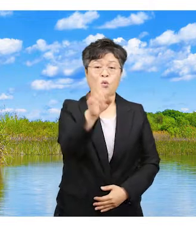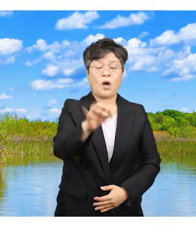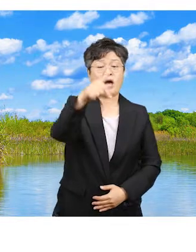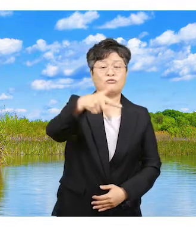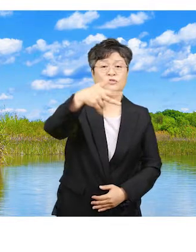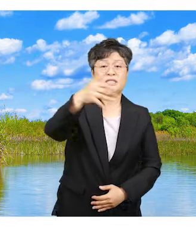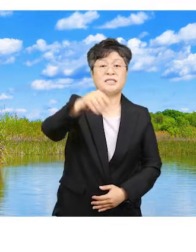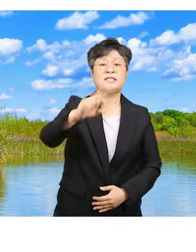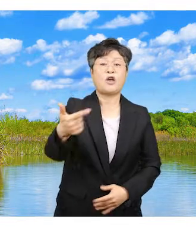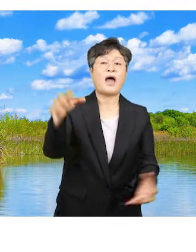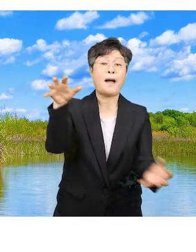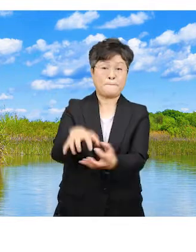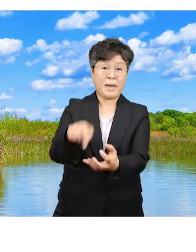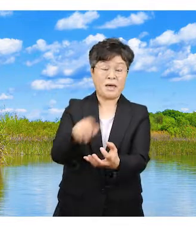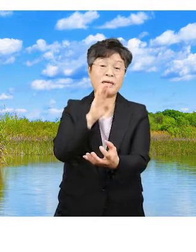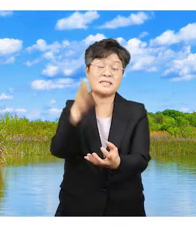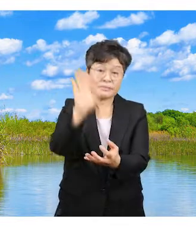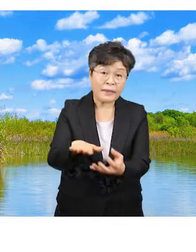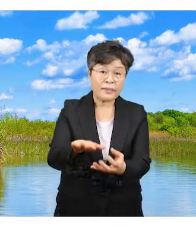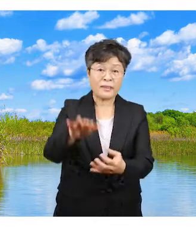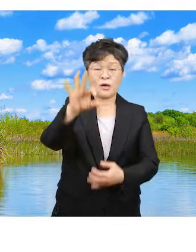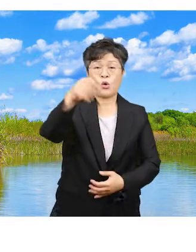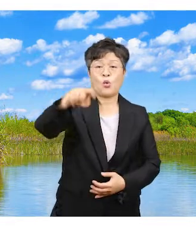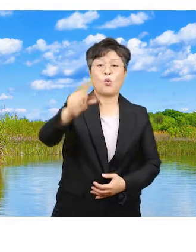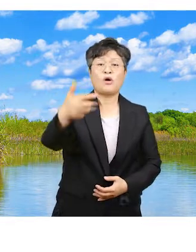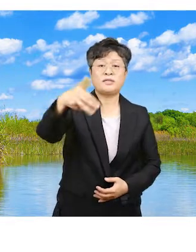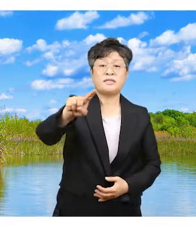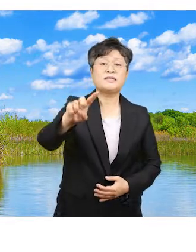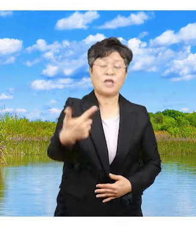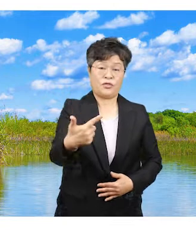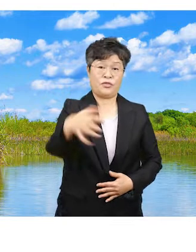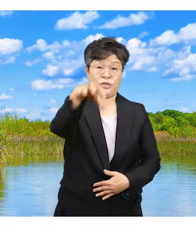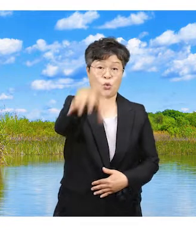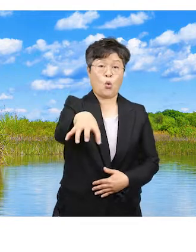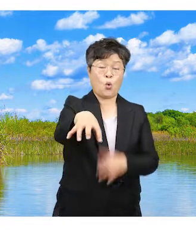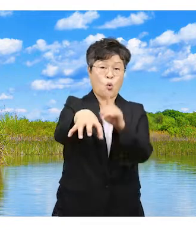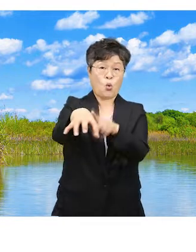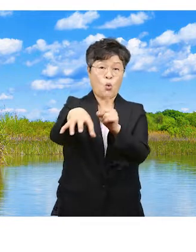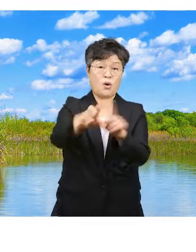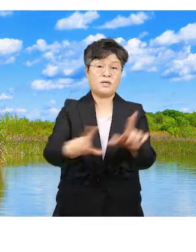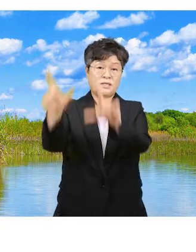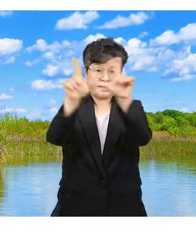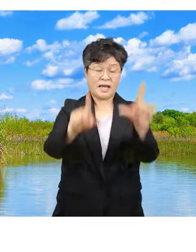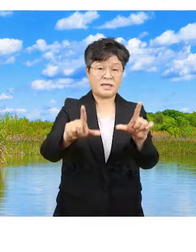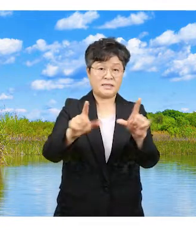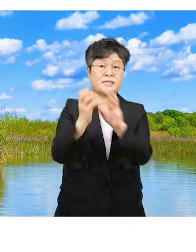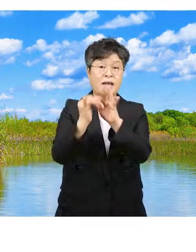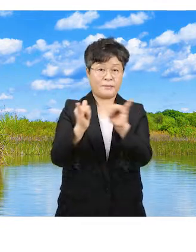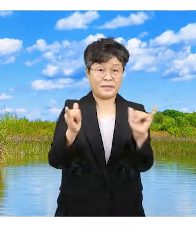황구지천으로 합류가 되긴 했습니다만은 이 원천리 쪽, 원천동 쪽에 사는 옛